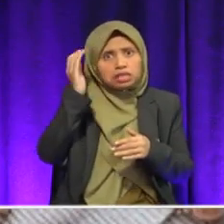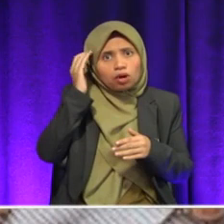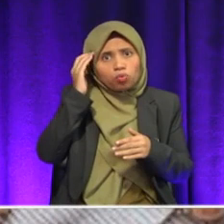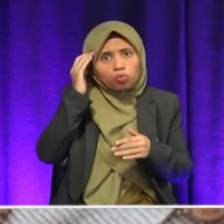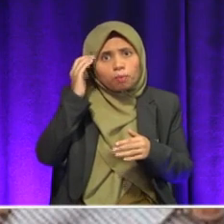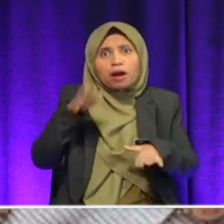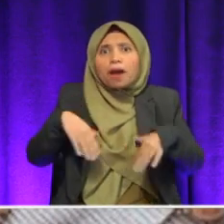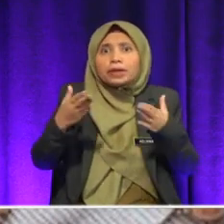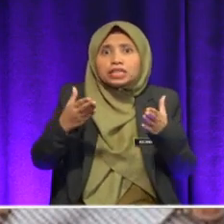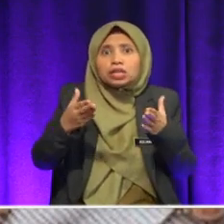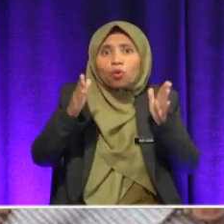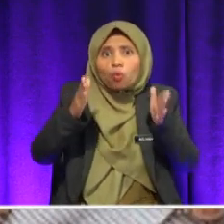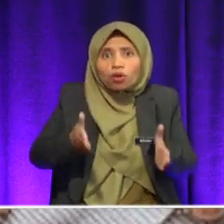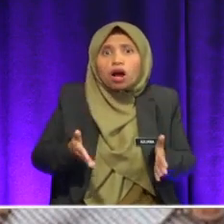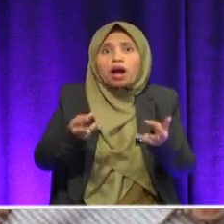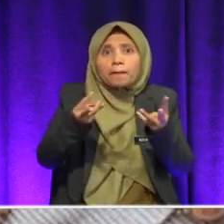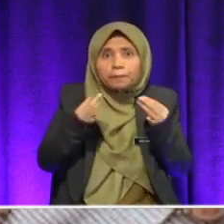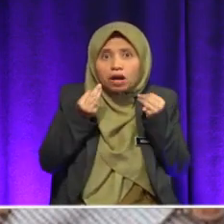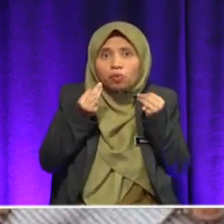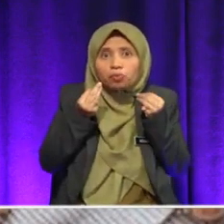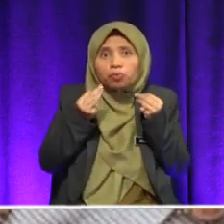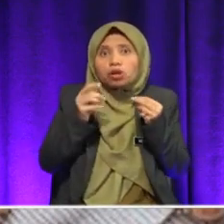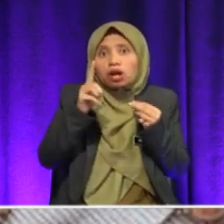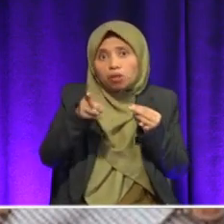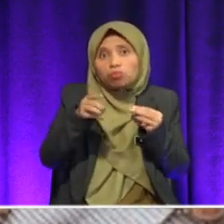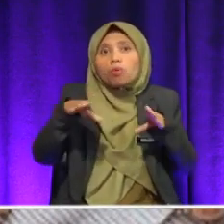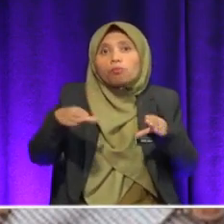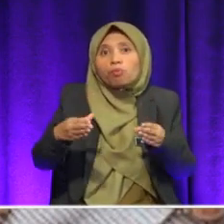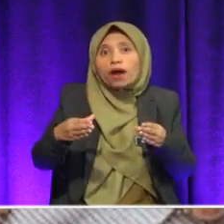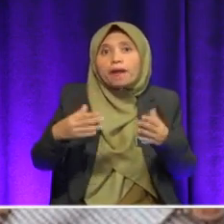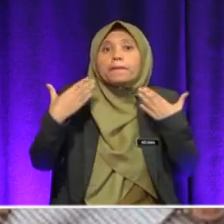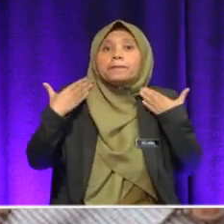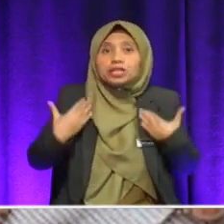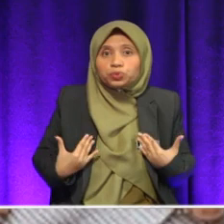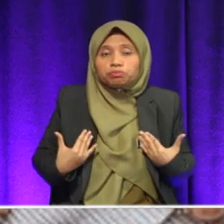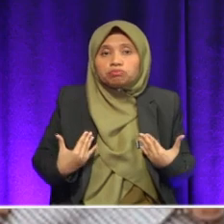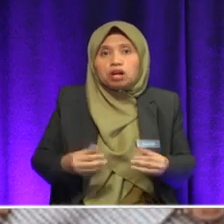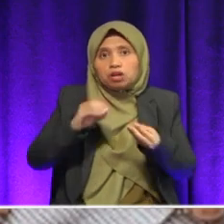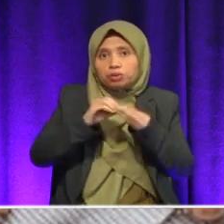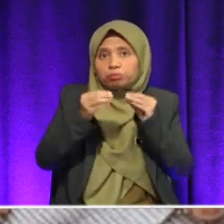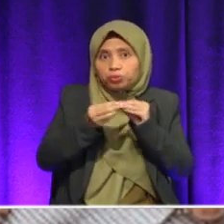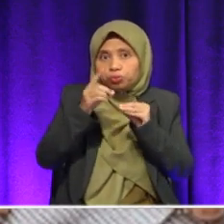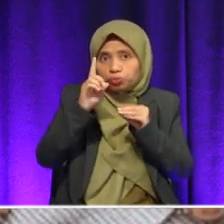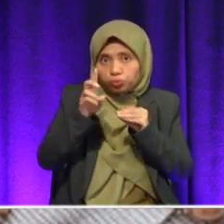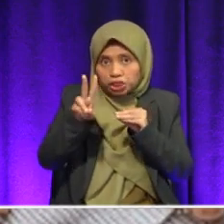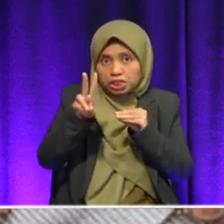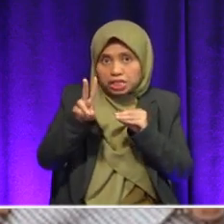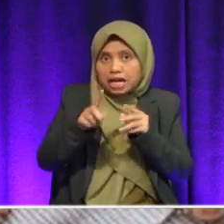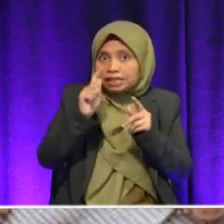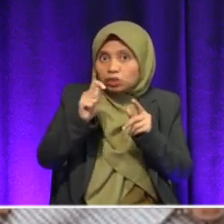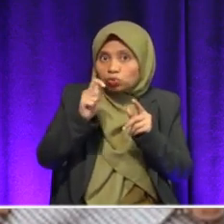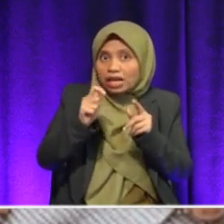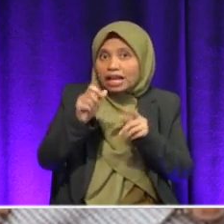pelanggan supaya kita pakai itu dengan orang itu sendiri oke yang kedua Tentukan setiap pakaian yang sesuai